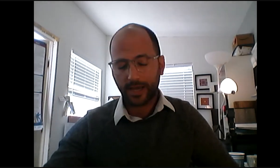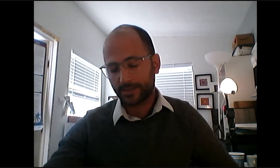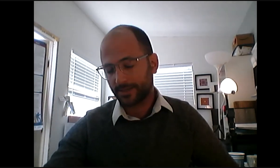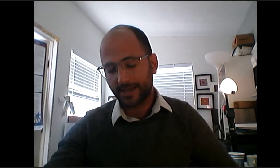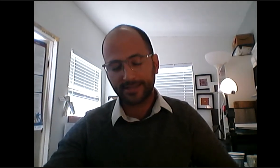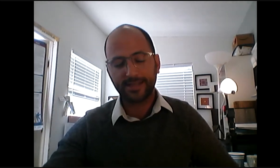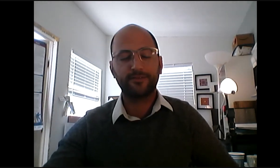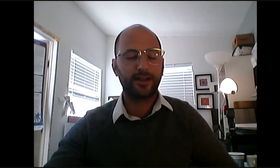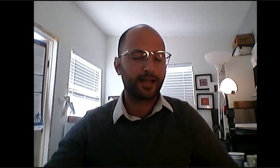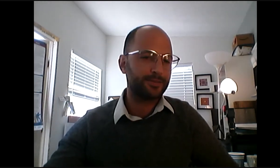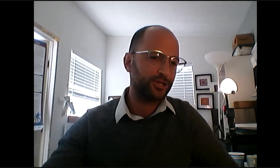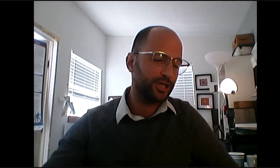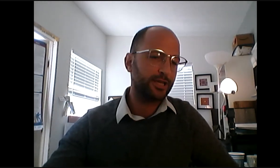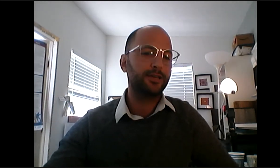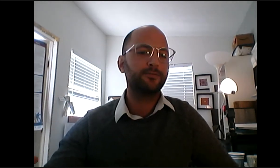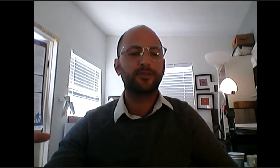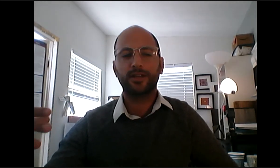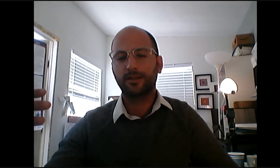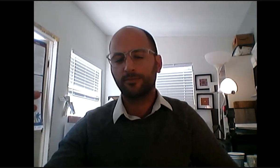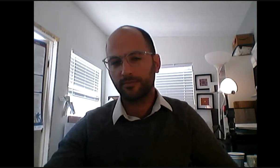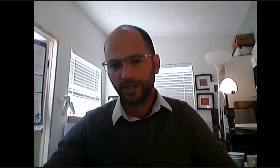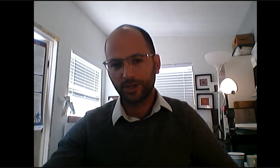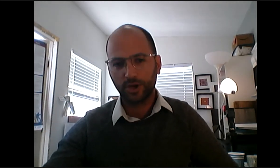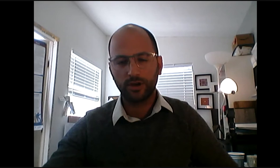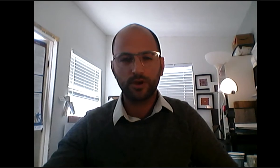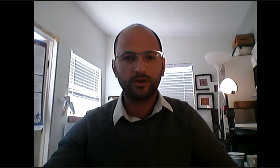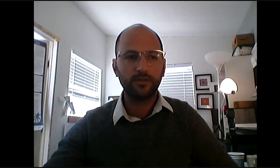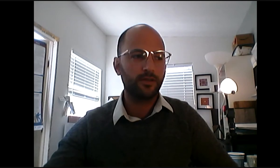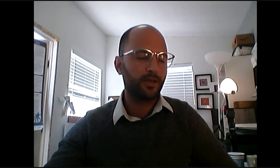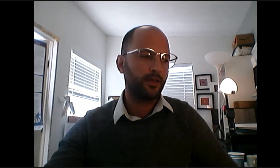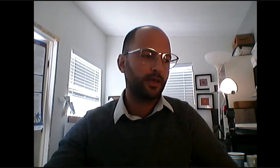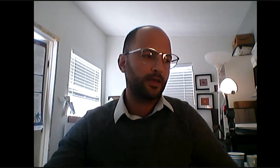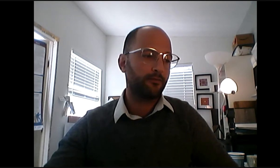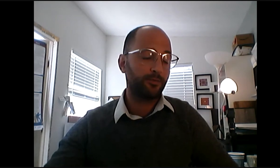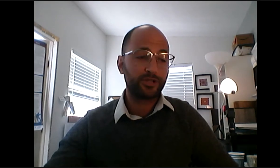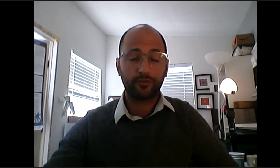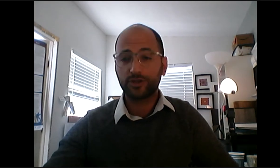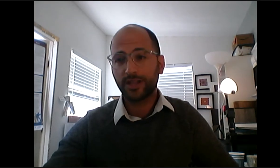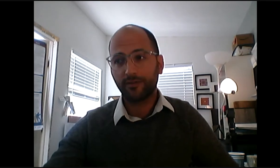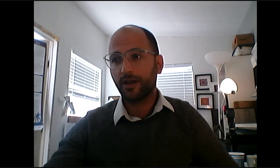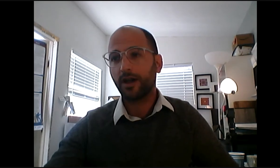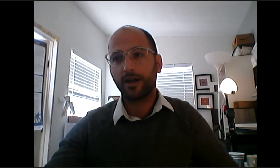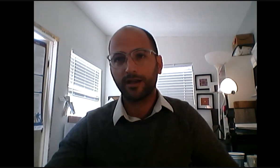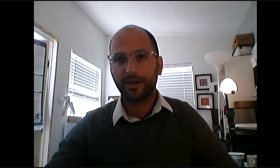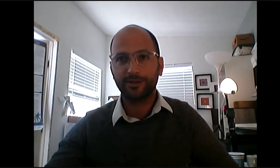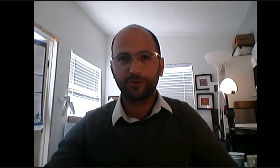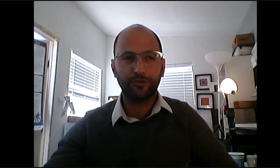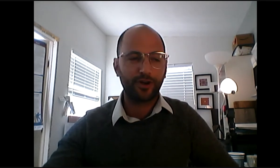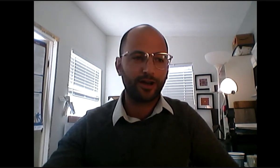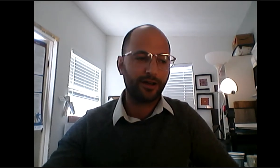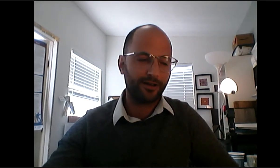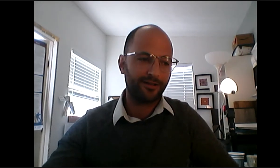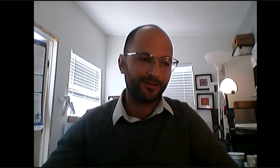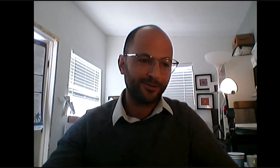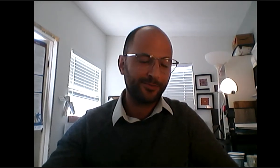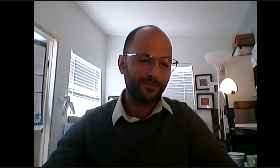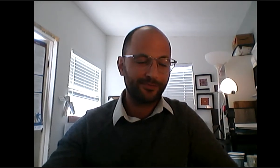הספקנו לגייס כסף ולהכניס משקיעים ולגדול מאוד, ובסופו של דבר, אחרי